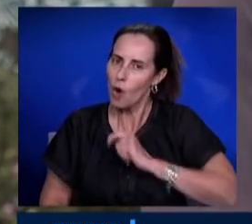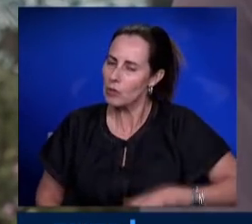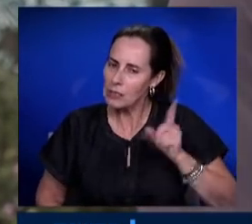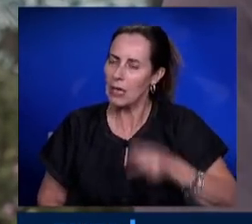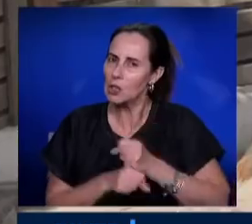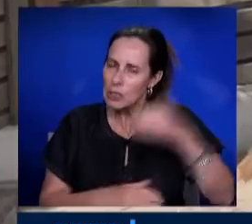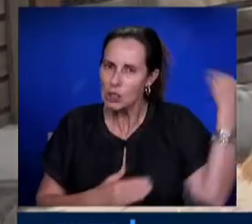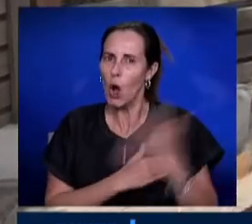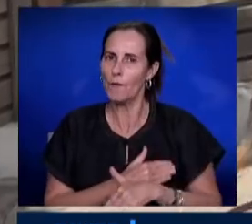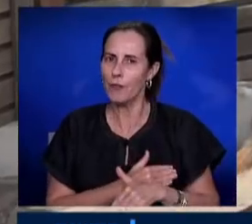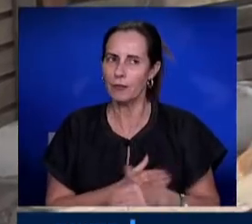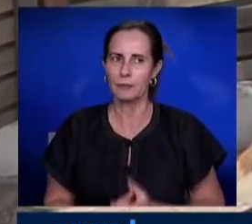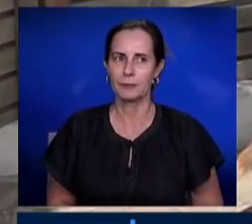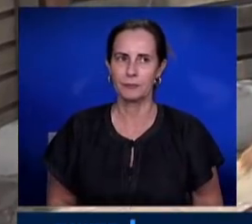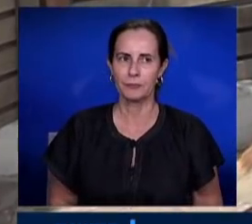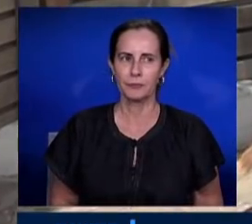את זה סוף.